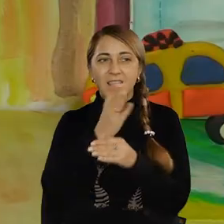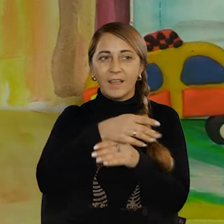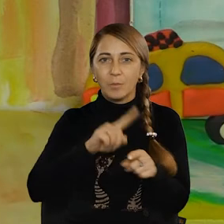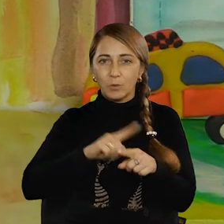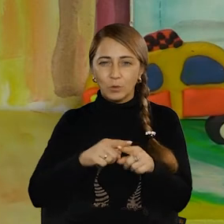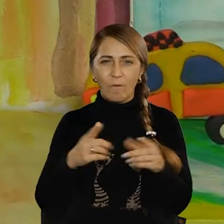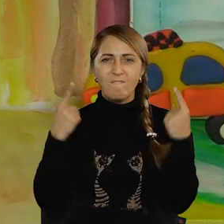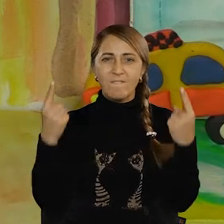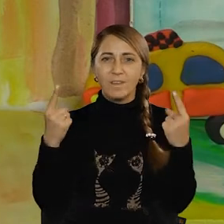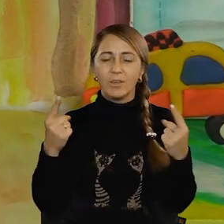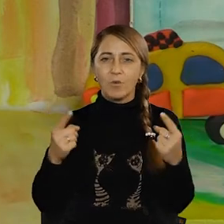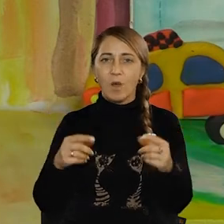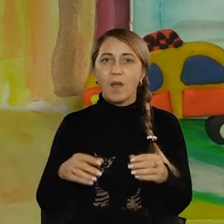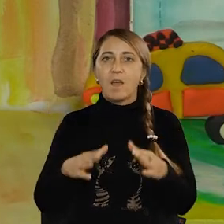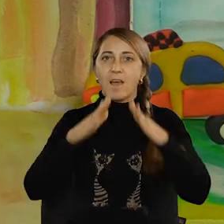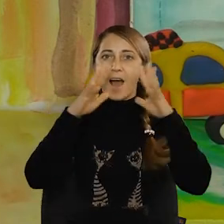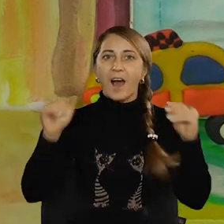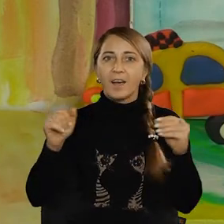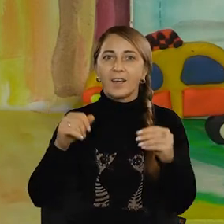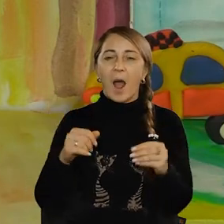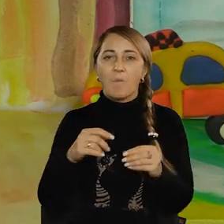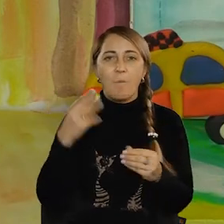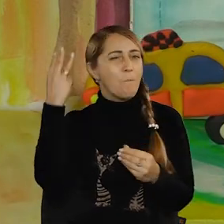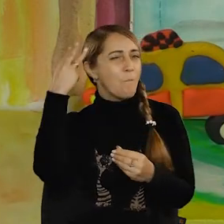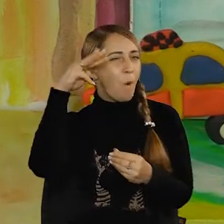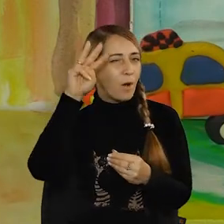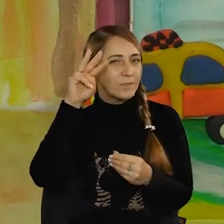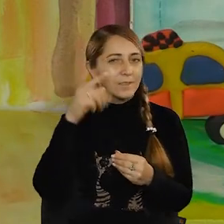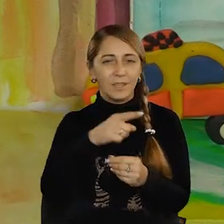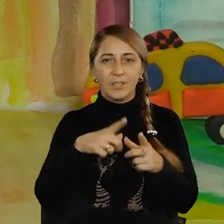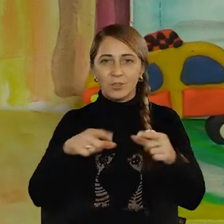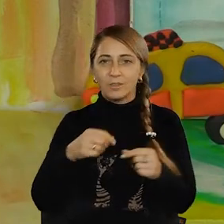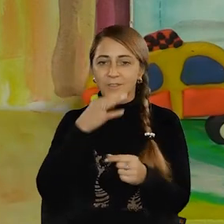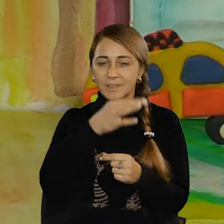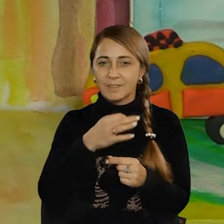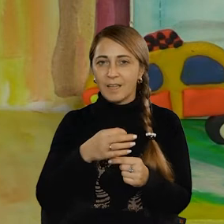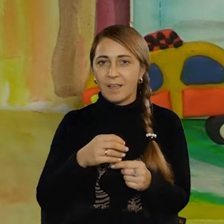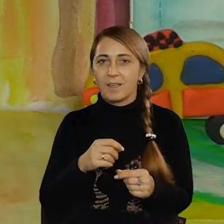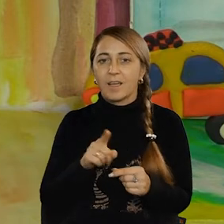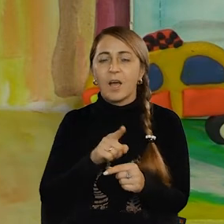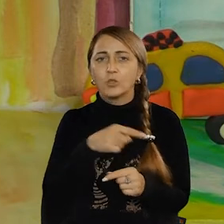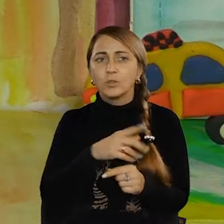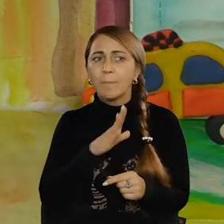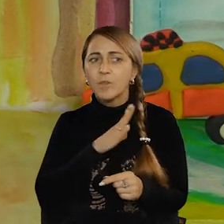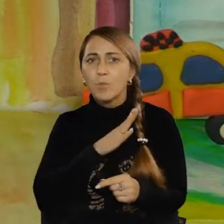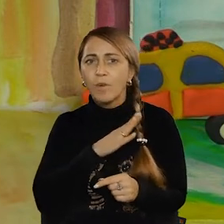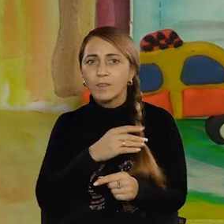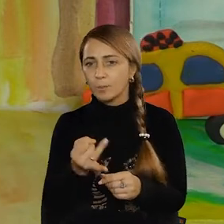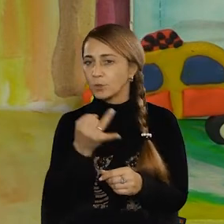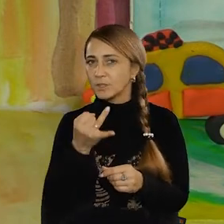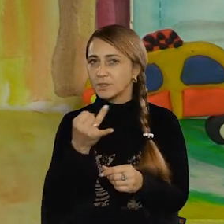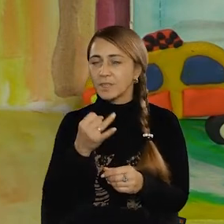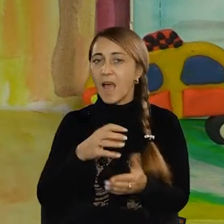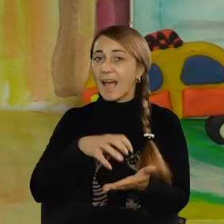цього велетенського храму моди», – кивнула головою шоколадка в бік магазину. «А що там відбувається?» –